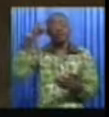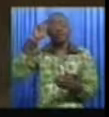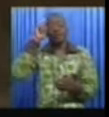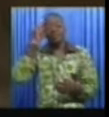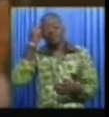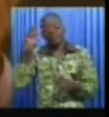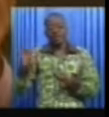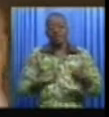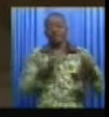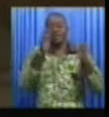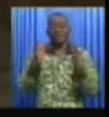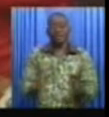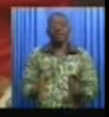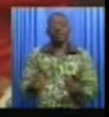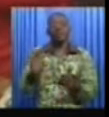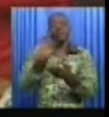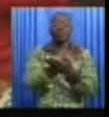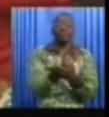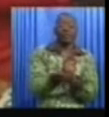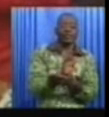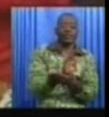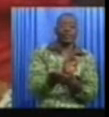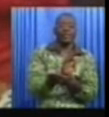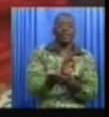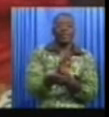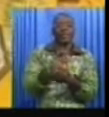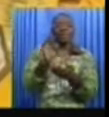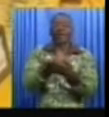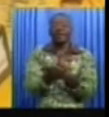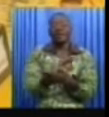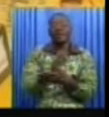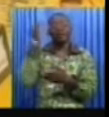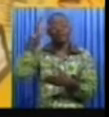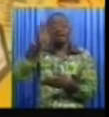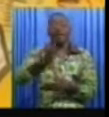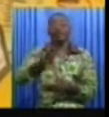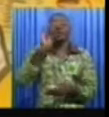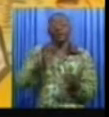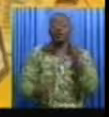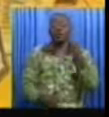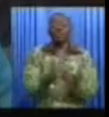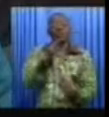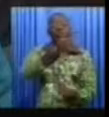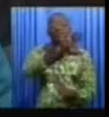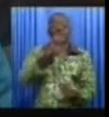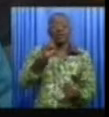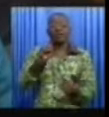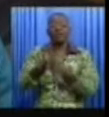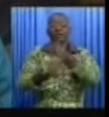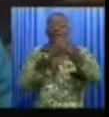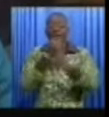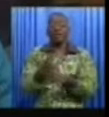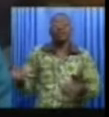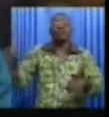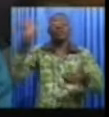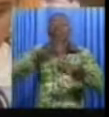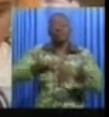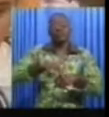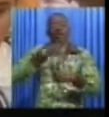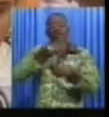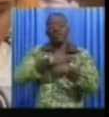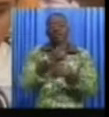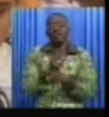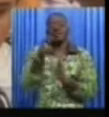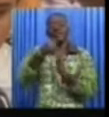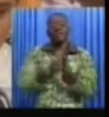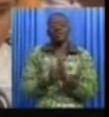acteurs de l'industrie cinématographique. Ainsi, le Maroc a choisi depuis plus de 30 ans de s'investir dans la coproduction